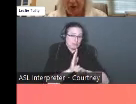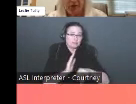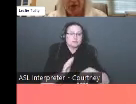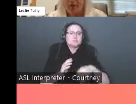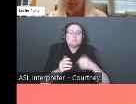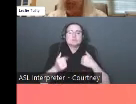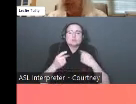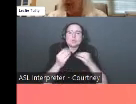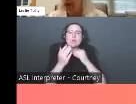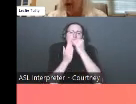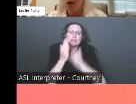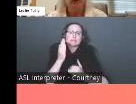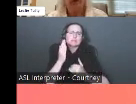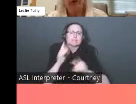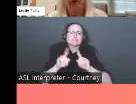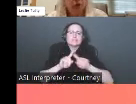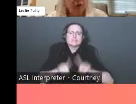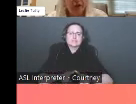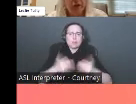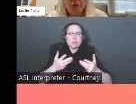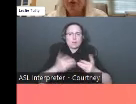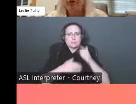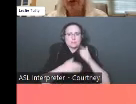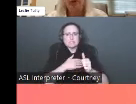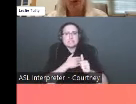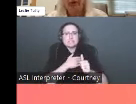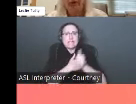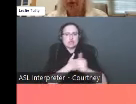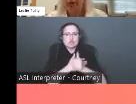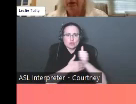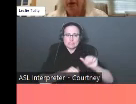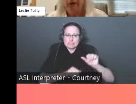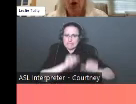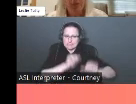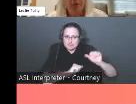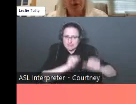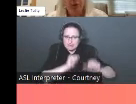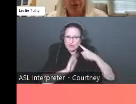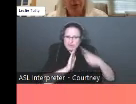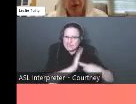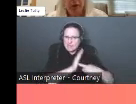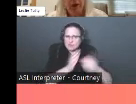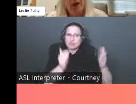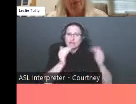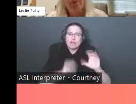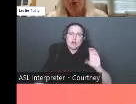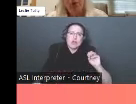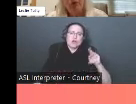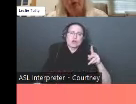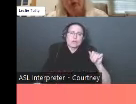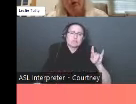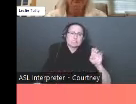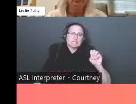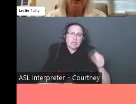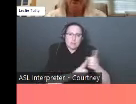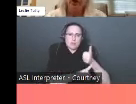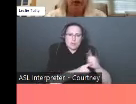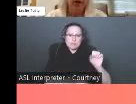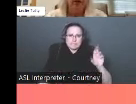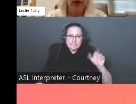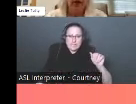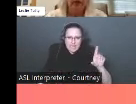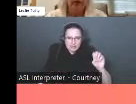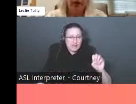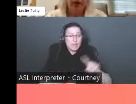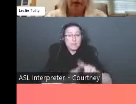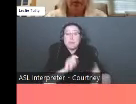et globale dans le livre. Je vais aborder en plus de détails cette échelle,